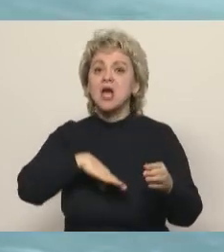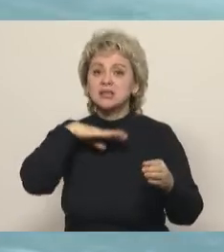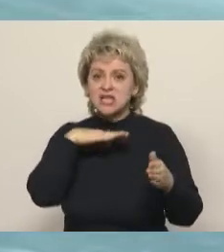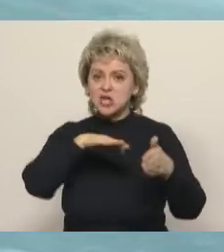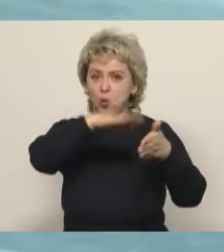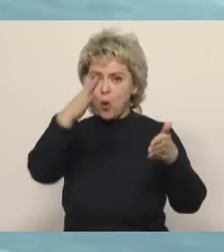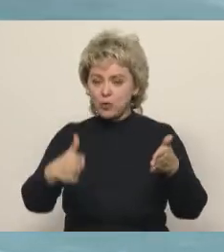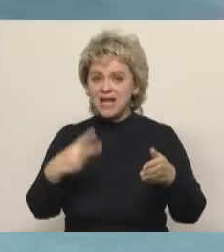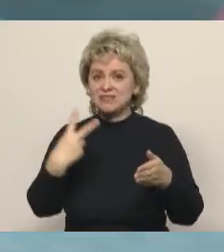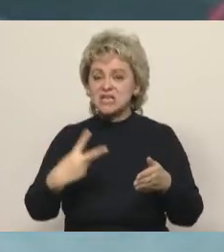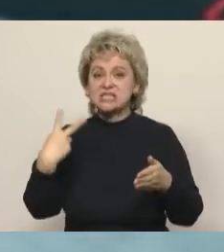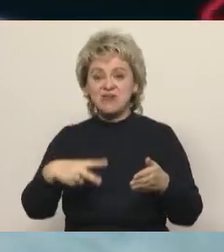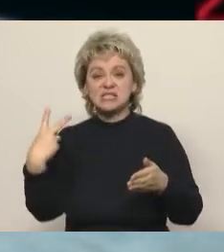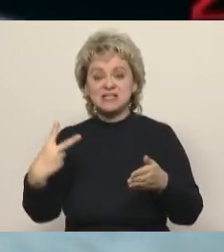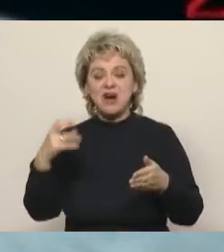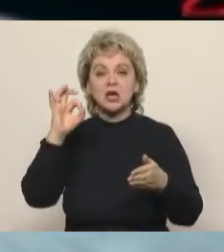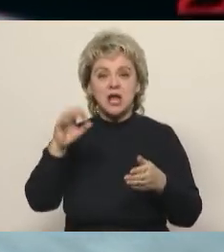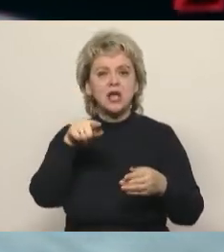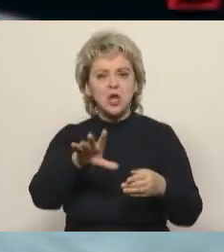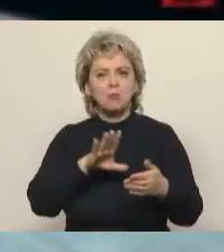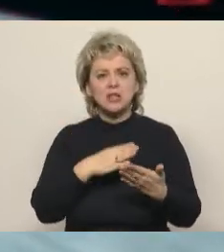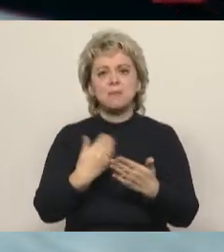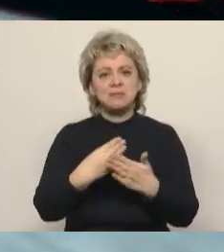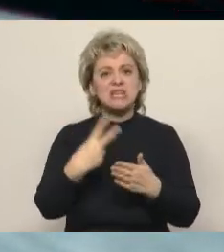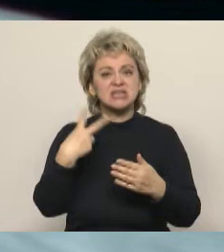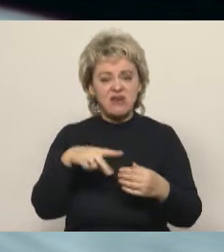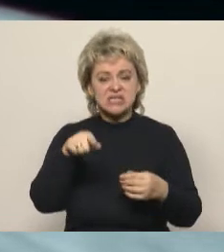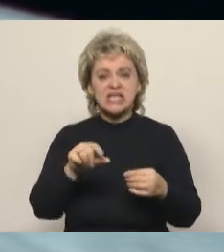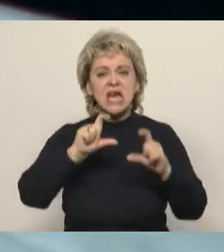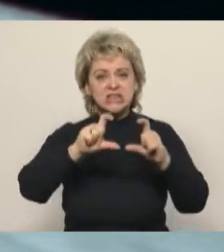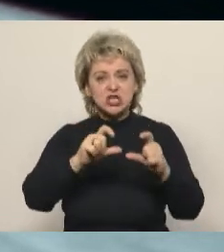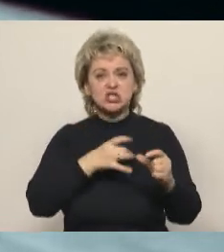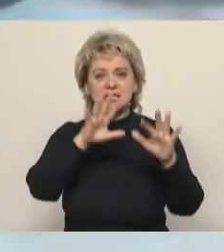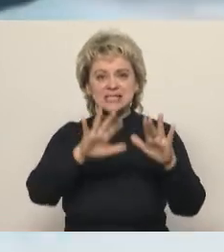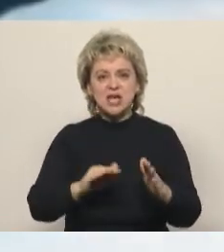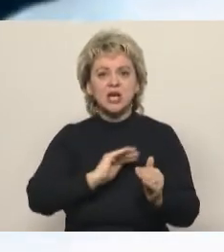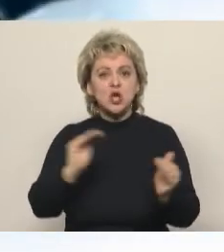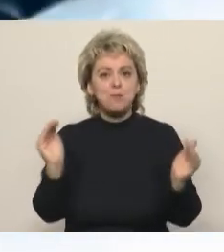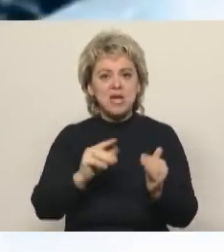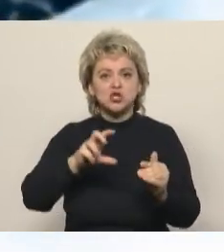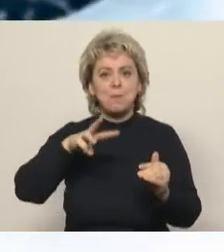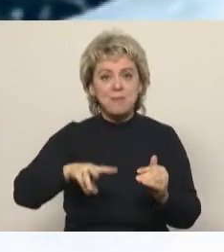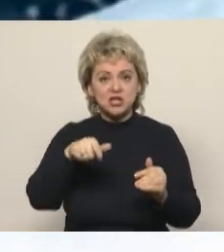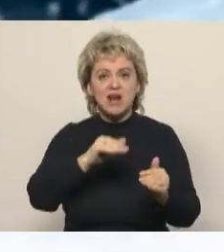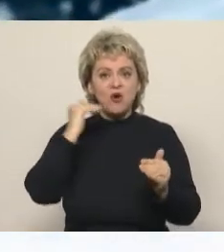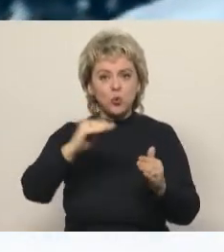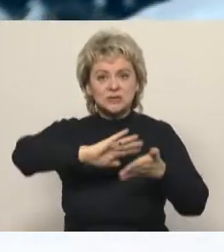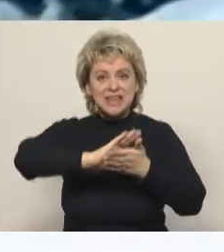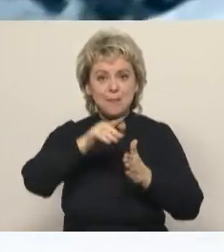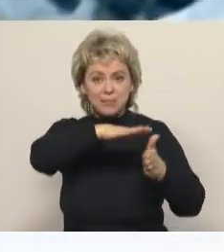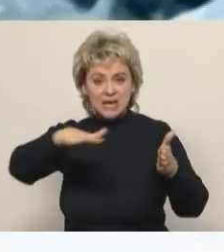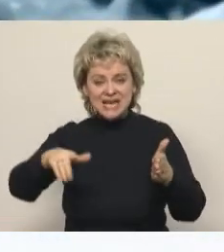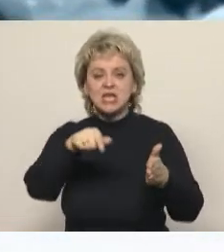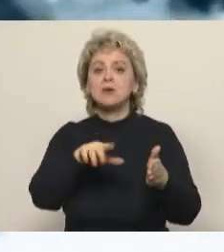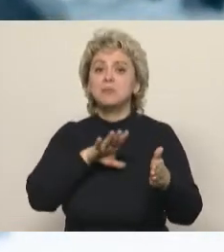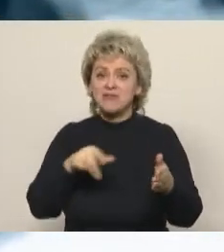склона 20-22 градуса, а там как раз было около 20. Толщина снега была не меньше метра с верхним уплотнением, хотя лавины сходят и